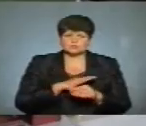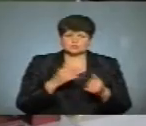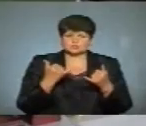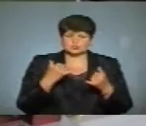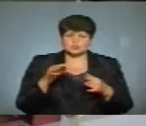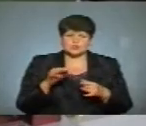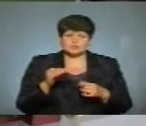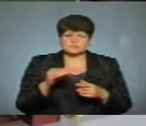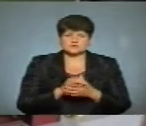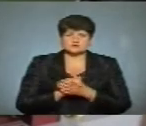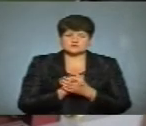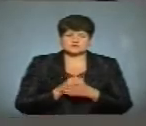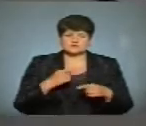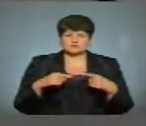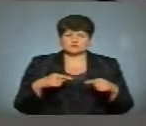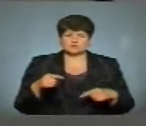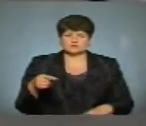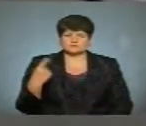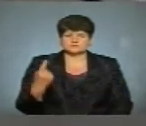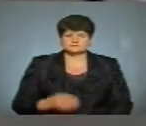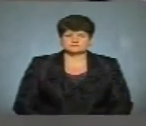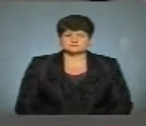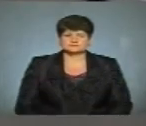офісі Асоціації футболу Тернопільщини.